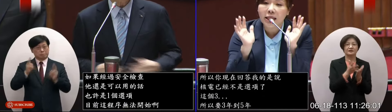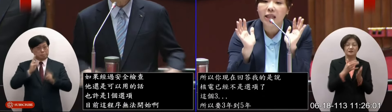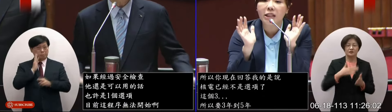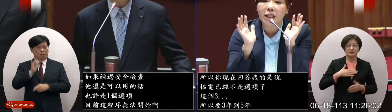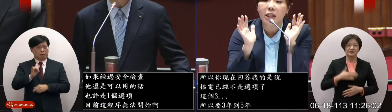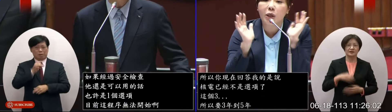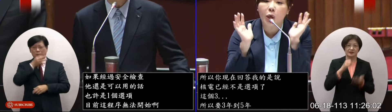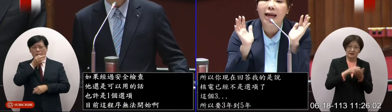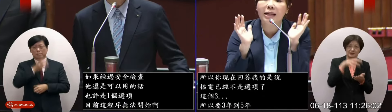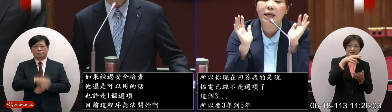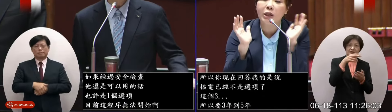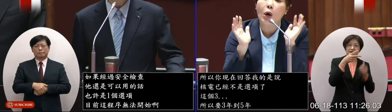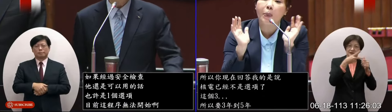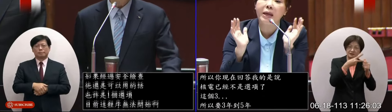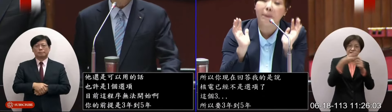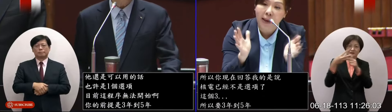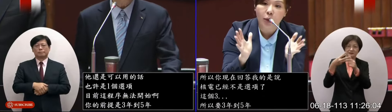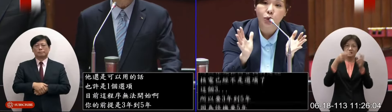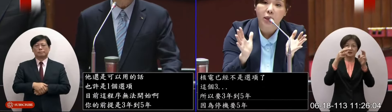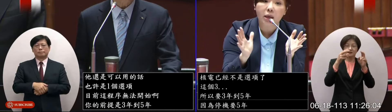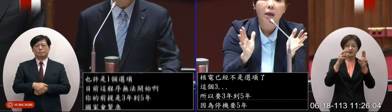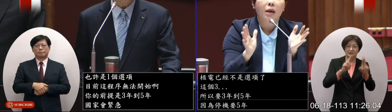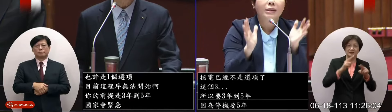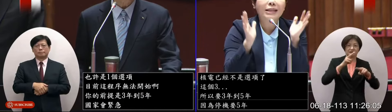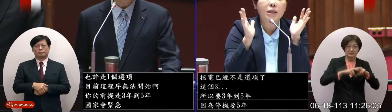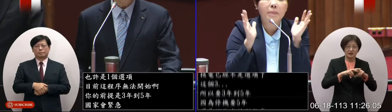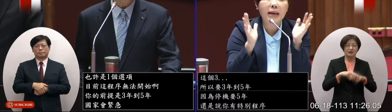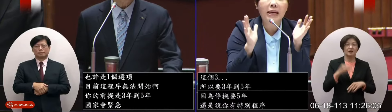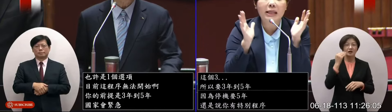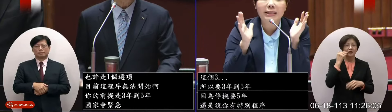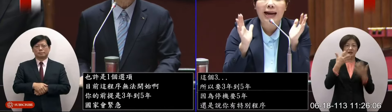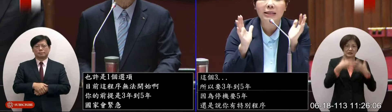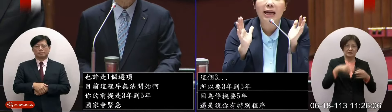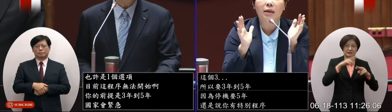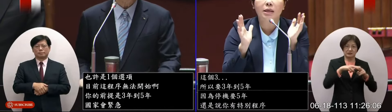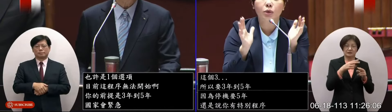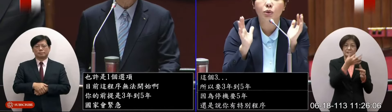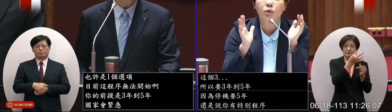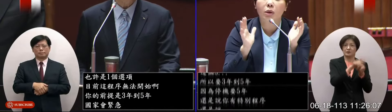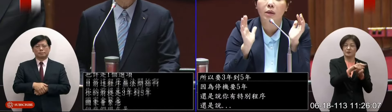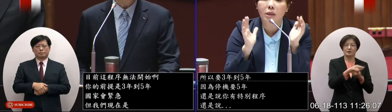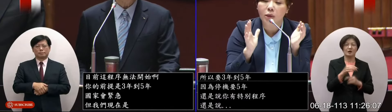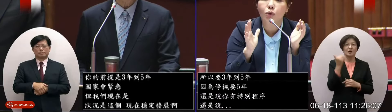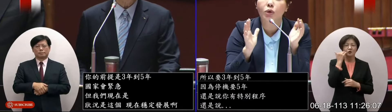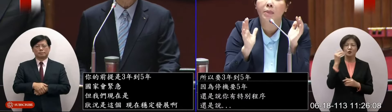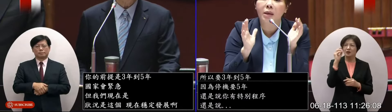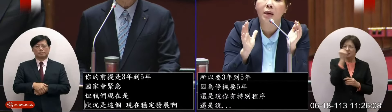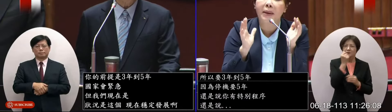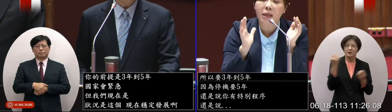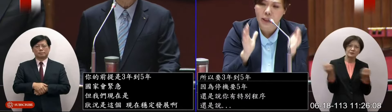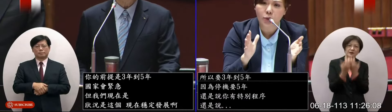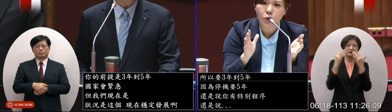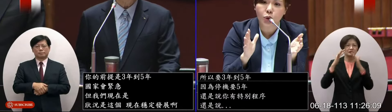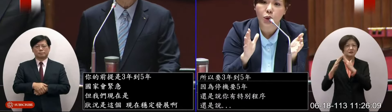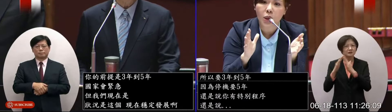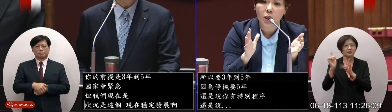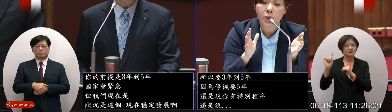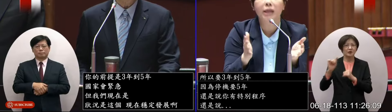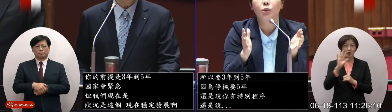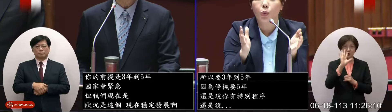核三停机有它的 SOP 的标准，但是面临打仗特殊的状况，程序有没有特别的程